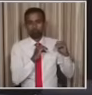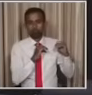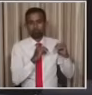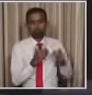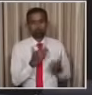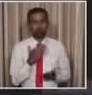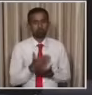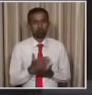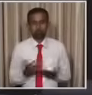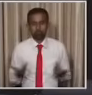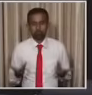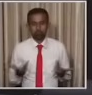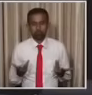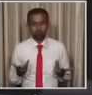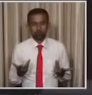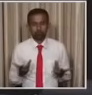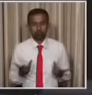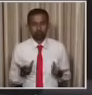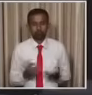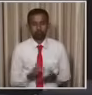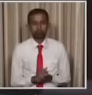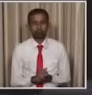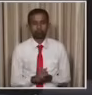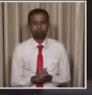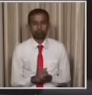හම්බ වෙන්නේ නැහැ. මේක සිද්ධ වෙන්නේ